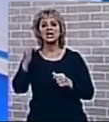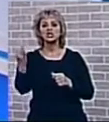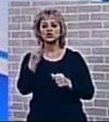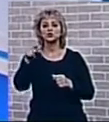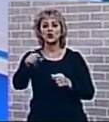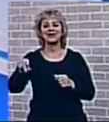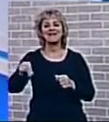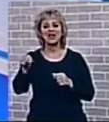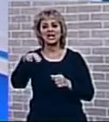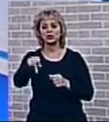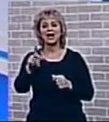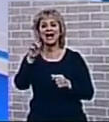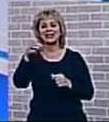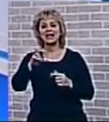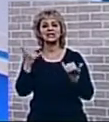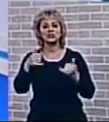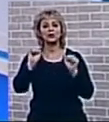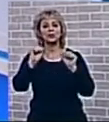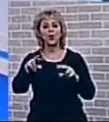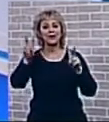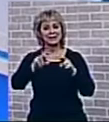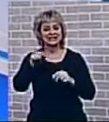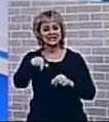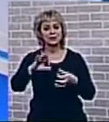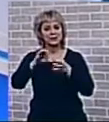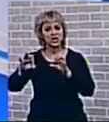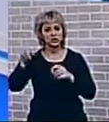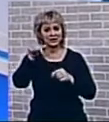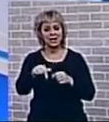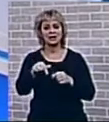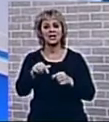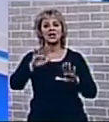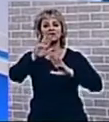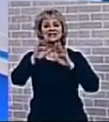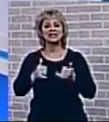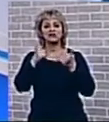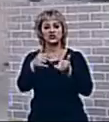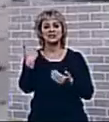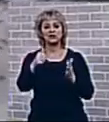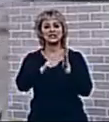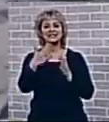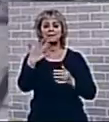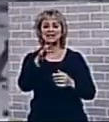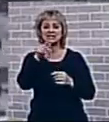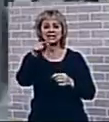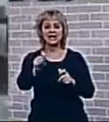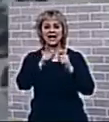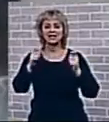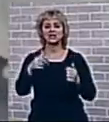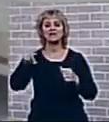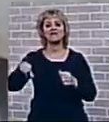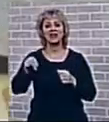Историю Волго-Донского канала теперь можно проследить в мельчайших деталях. Выставка в честь его 65-летия открылась